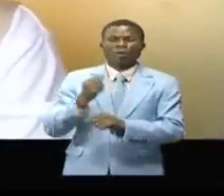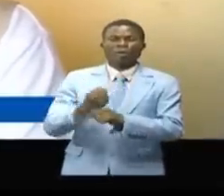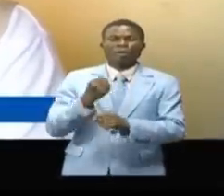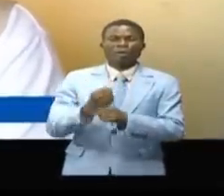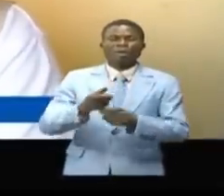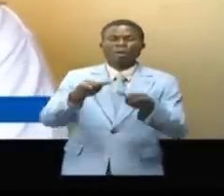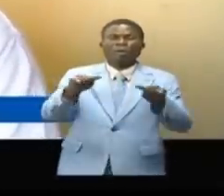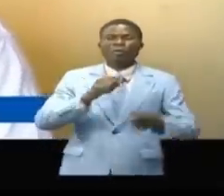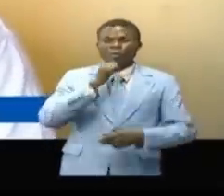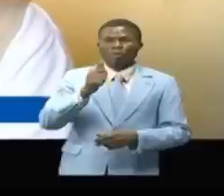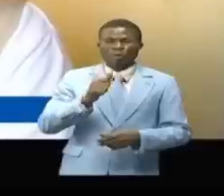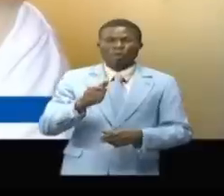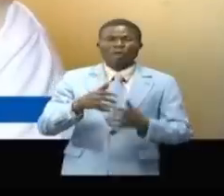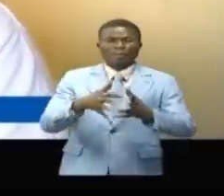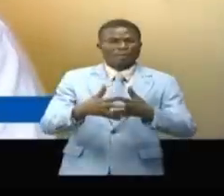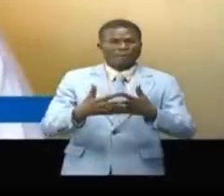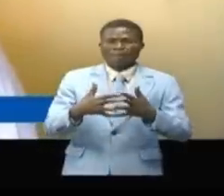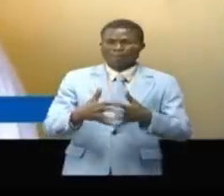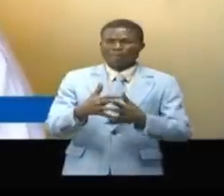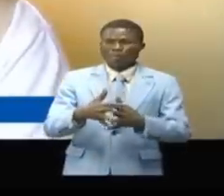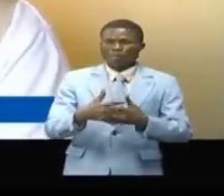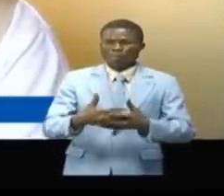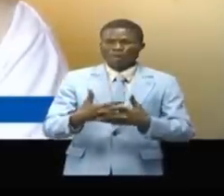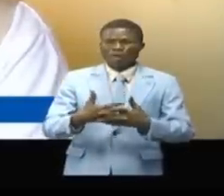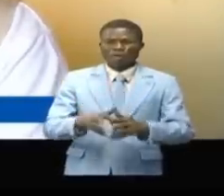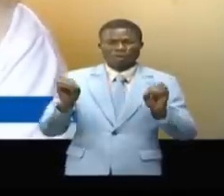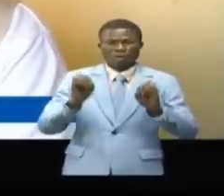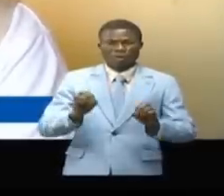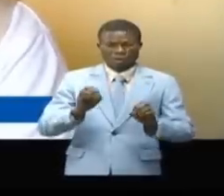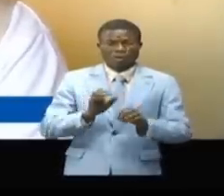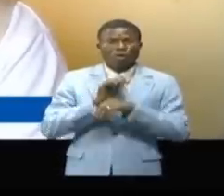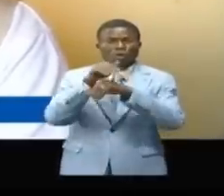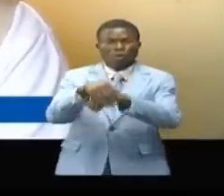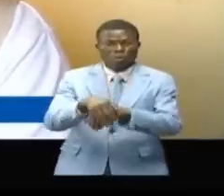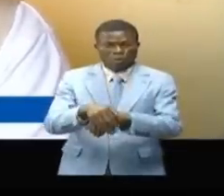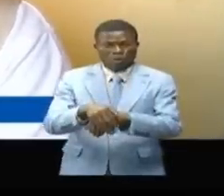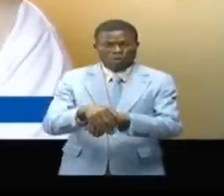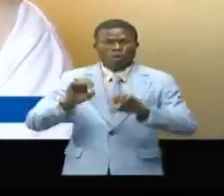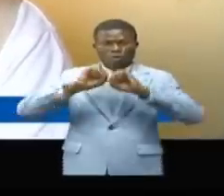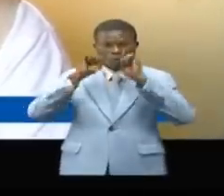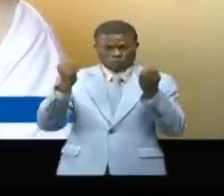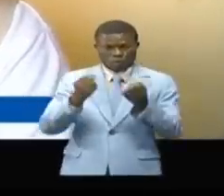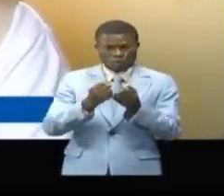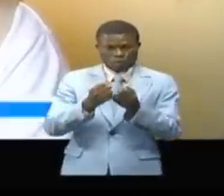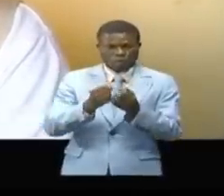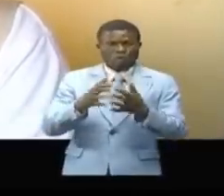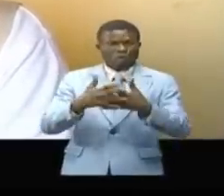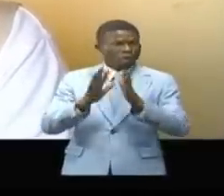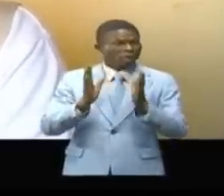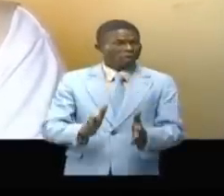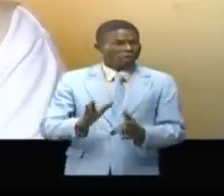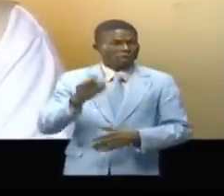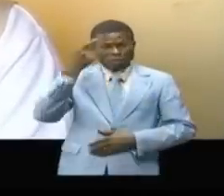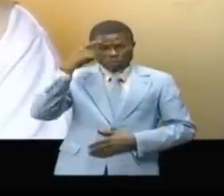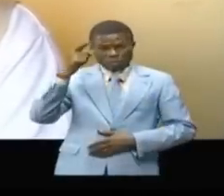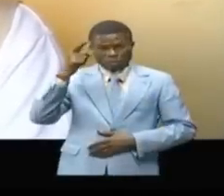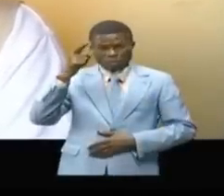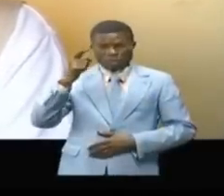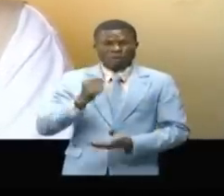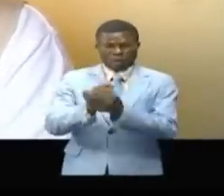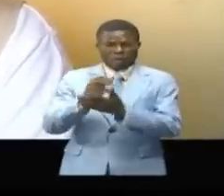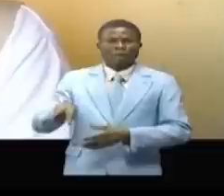hectare, ce sont les engins. Strategos va contribuer dans ce partenariat à vous